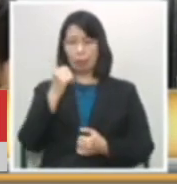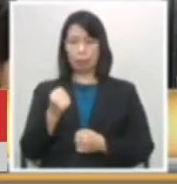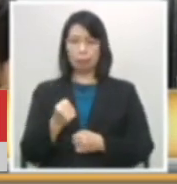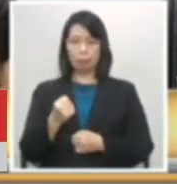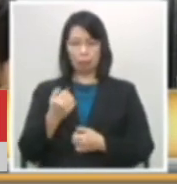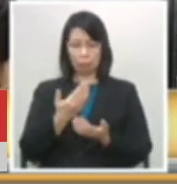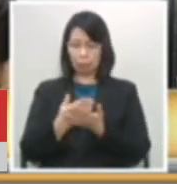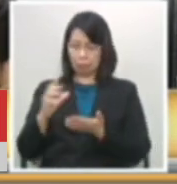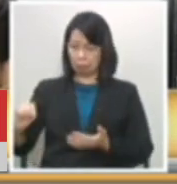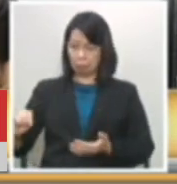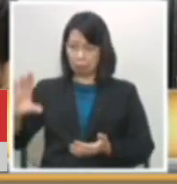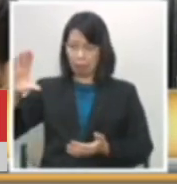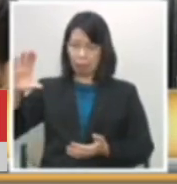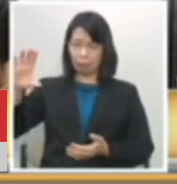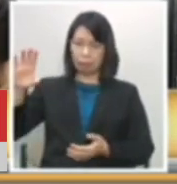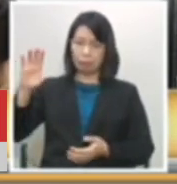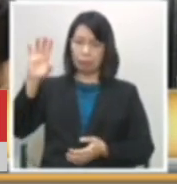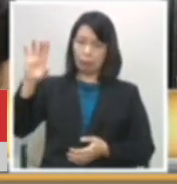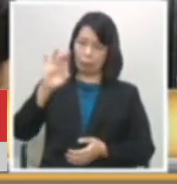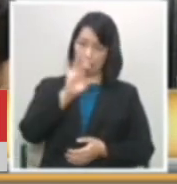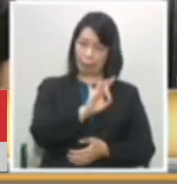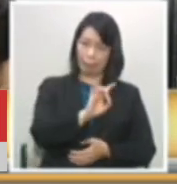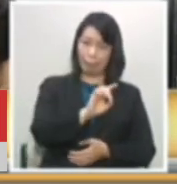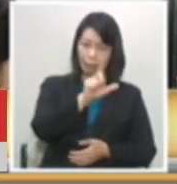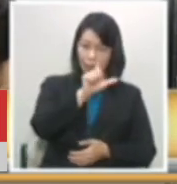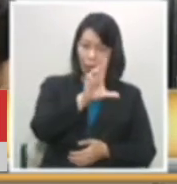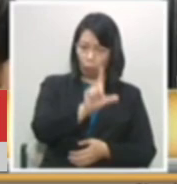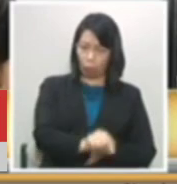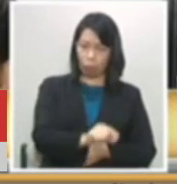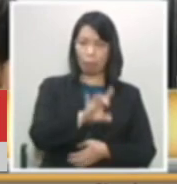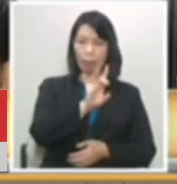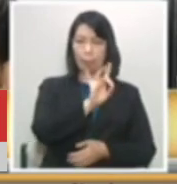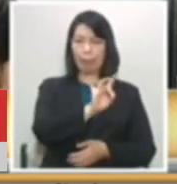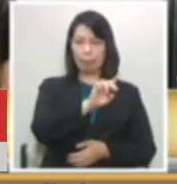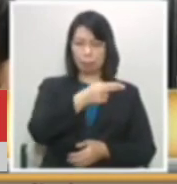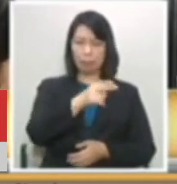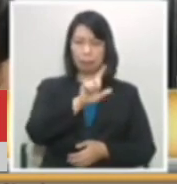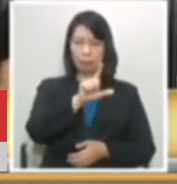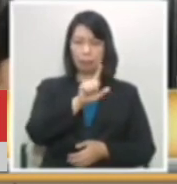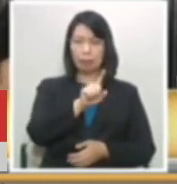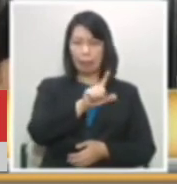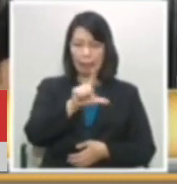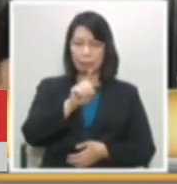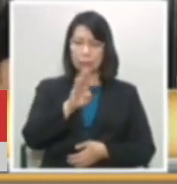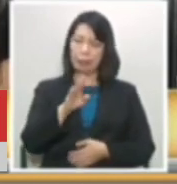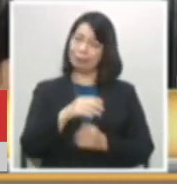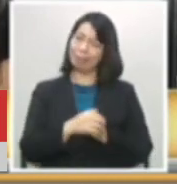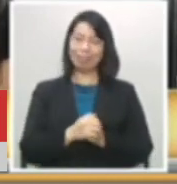เป็น 5.846% จากปีที่แล้วค่ะจึงถือว่าการ